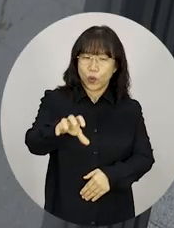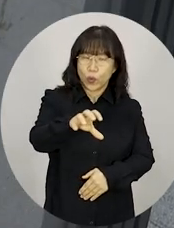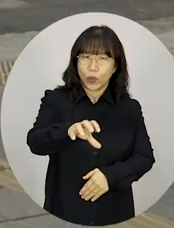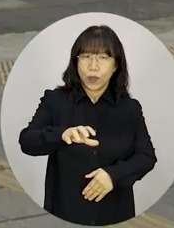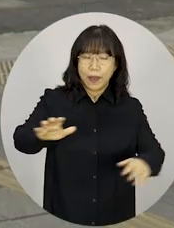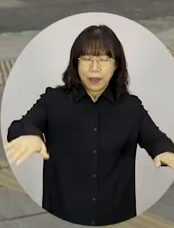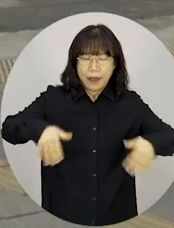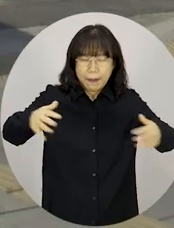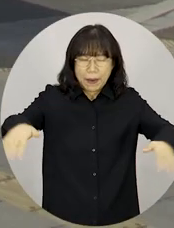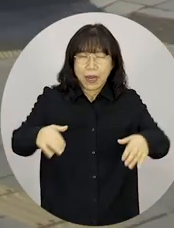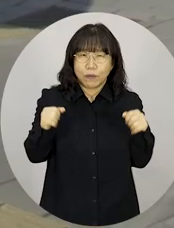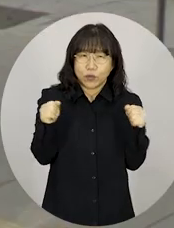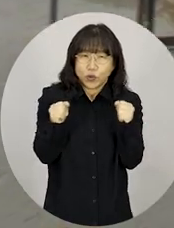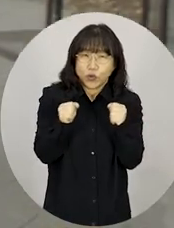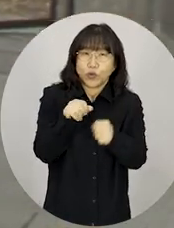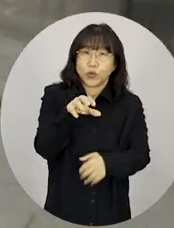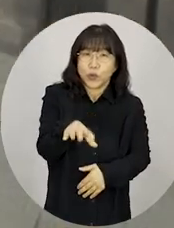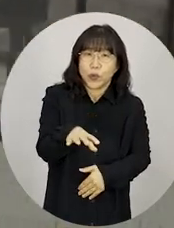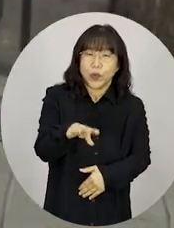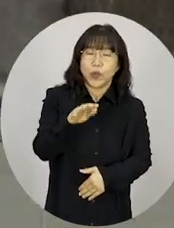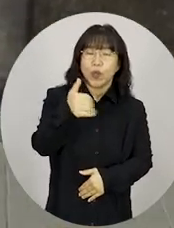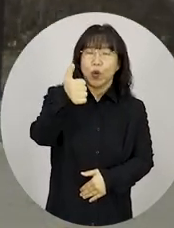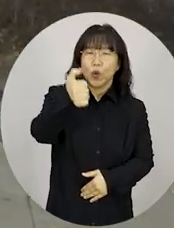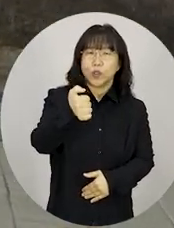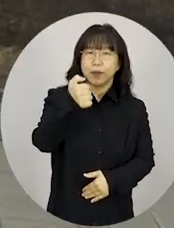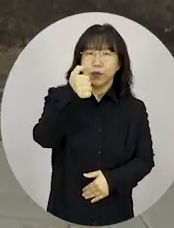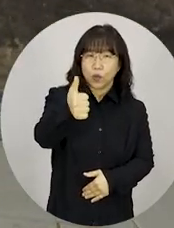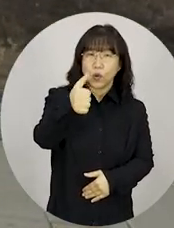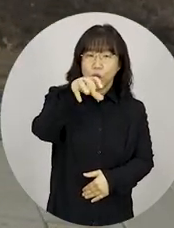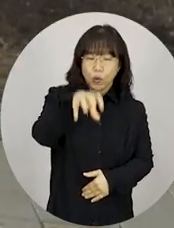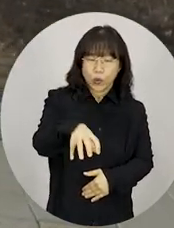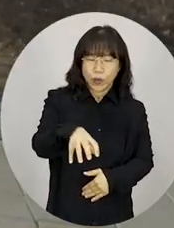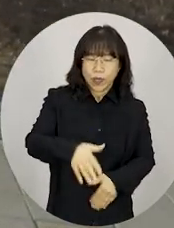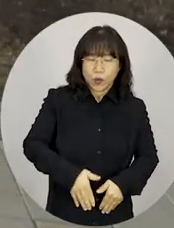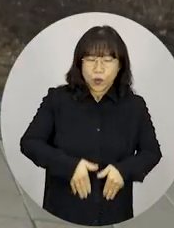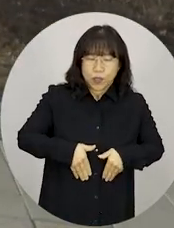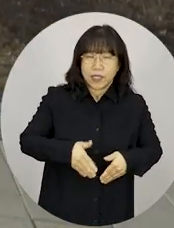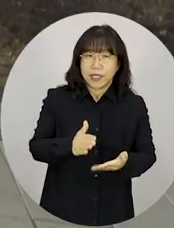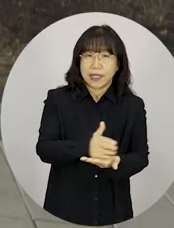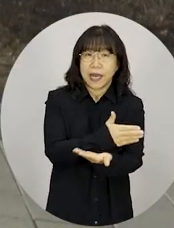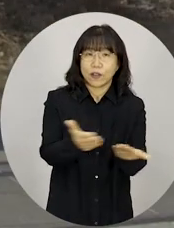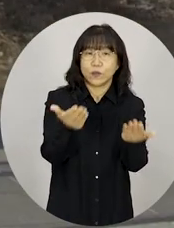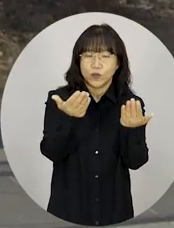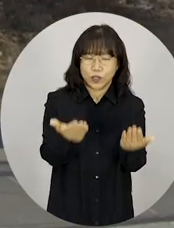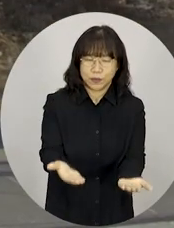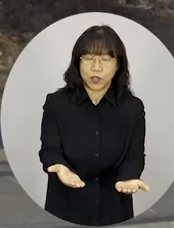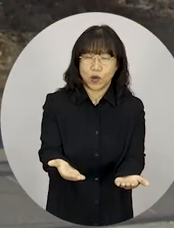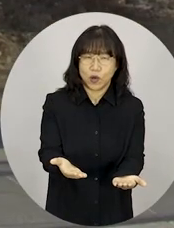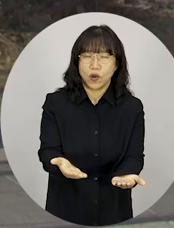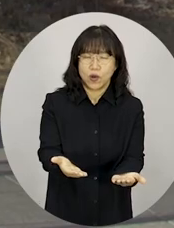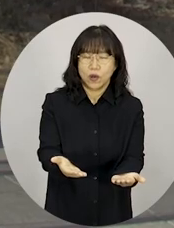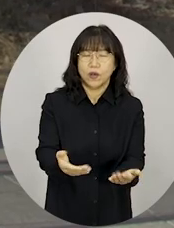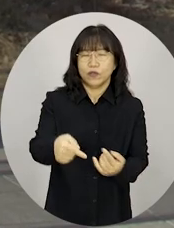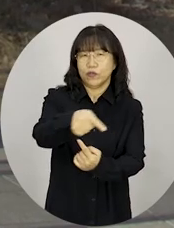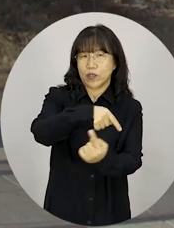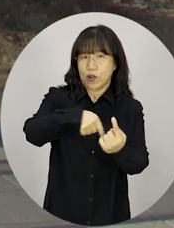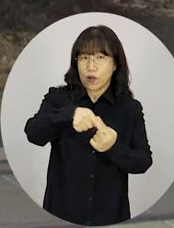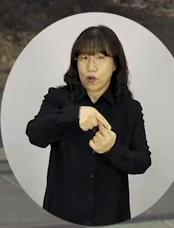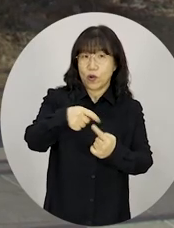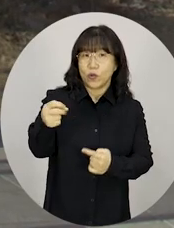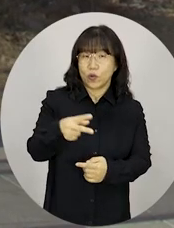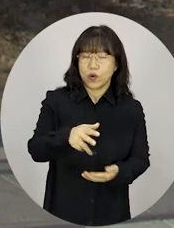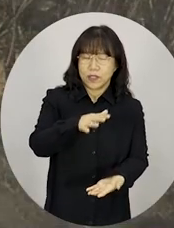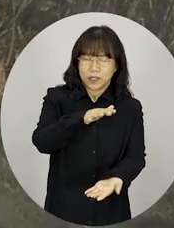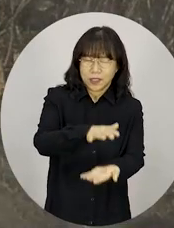교통사물 비롯한 바람의 노출된 10곳 등 모두 쉰다섯 곳에 온기 나눔 쉼터를 운영합니다 온기